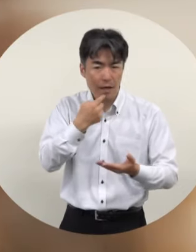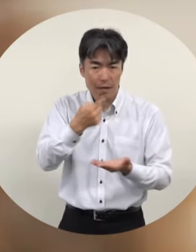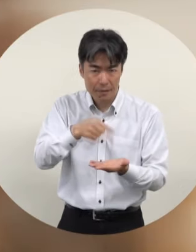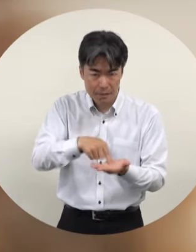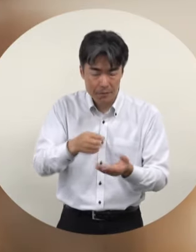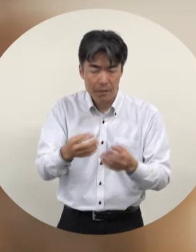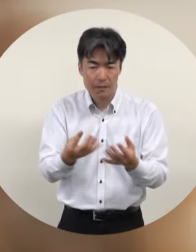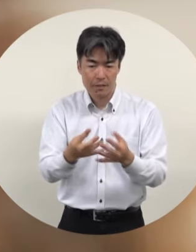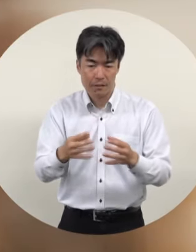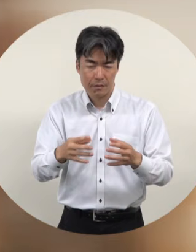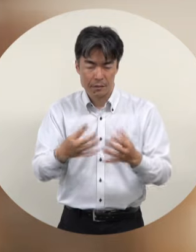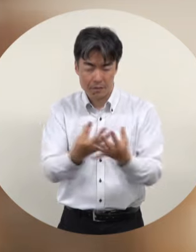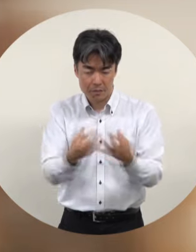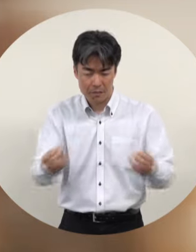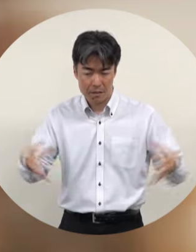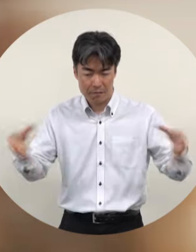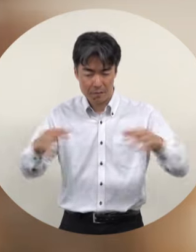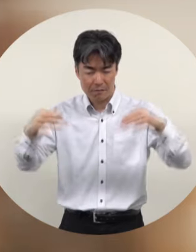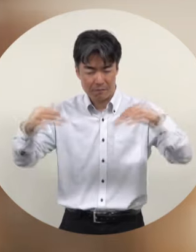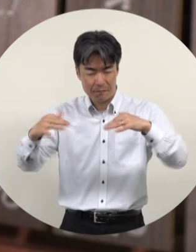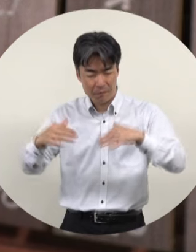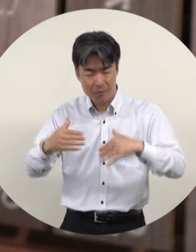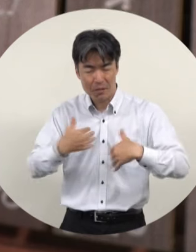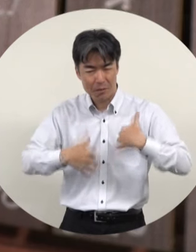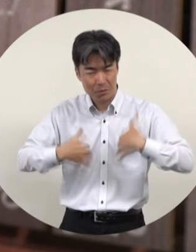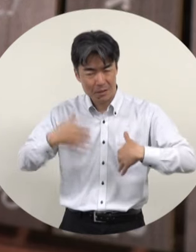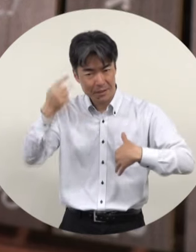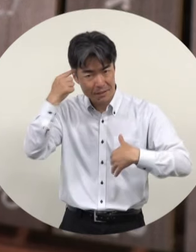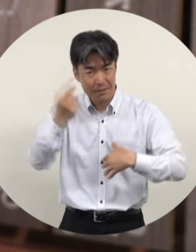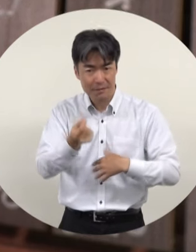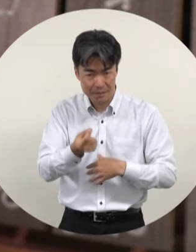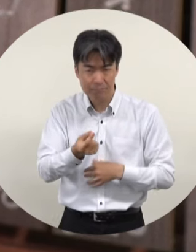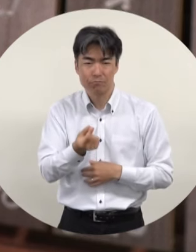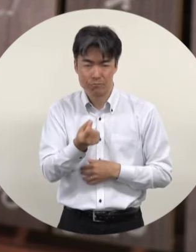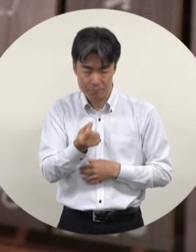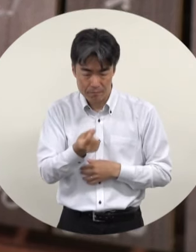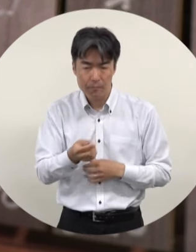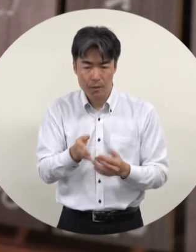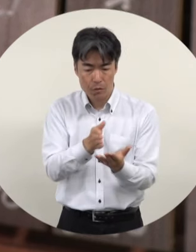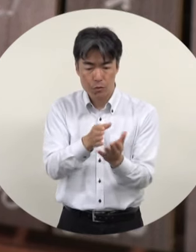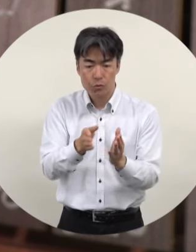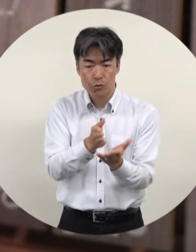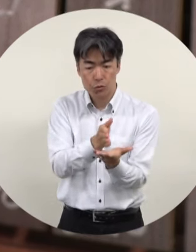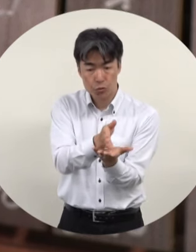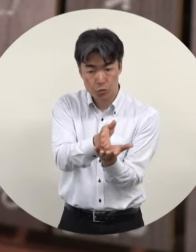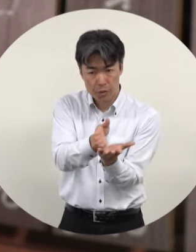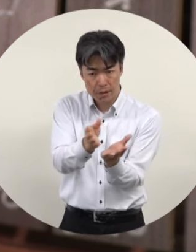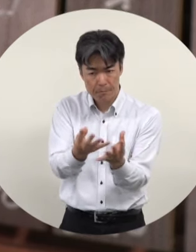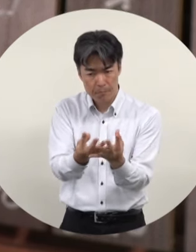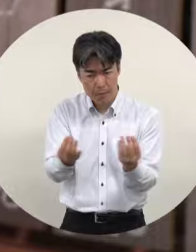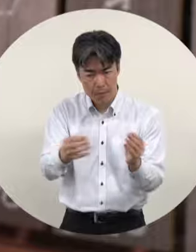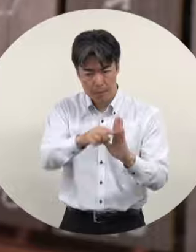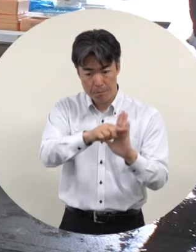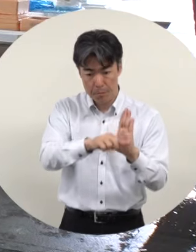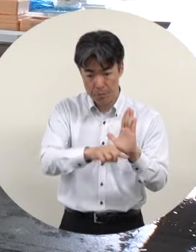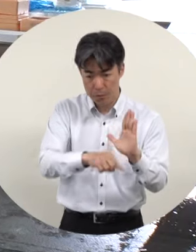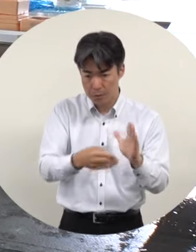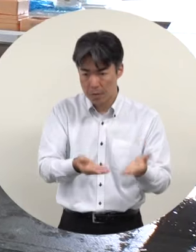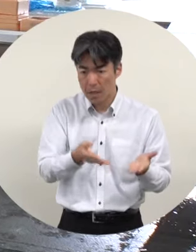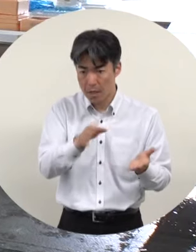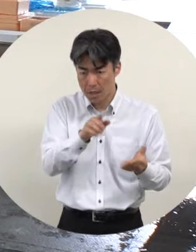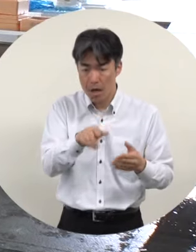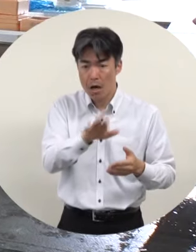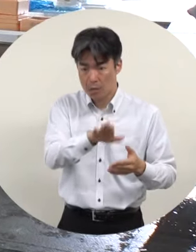数で来ても楽しめそうなお店ですね。 そうです。 種類豊富なメニューを提供している居酒屋リンでは、毎